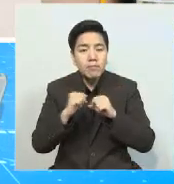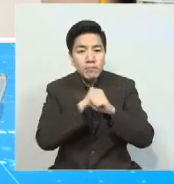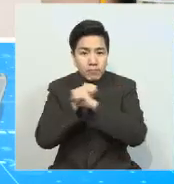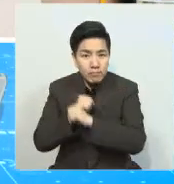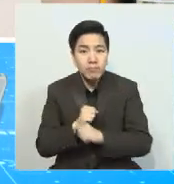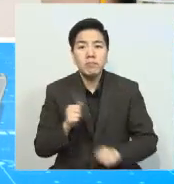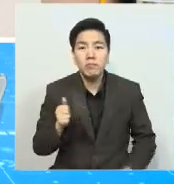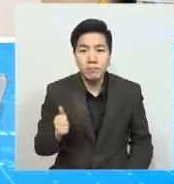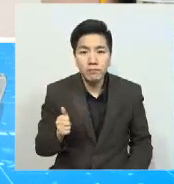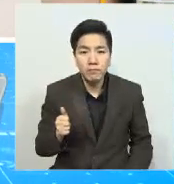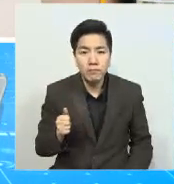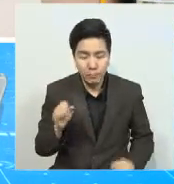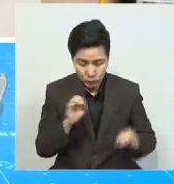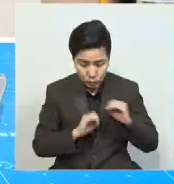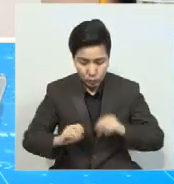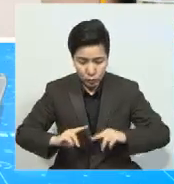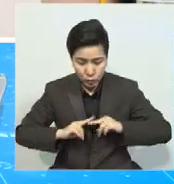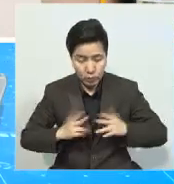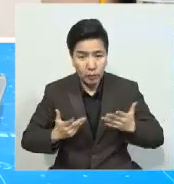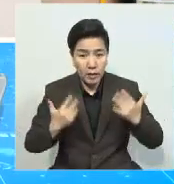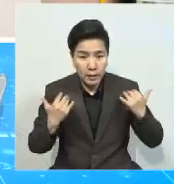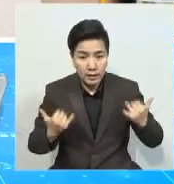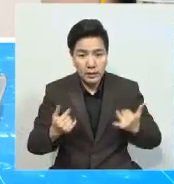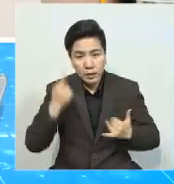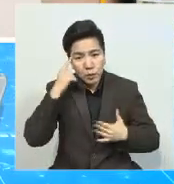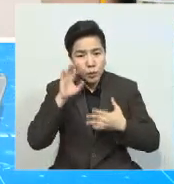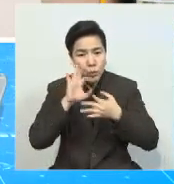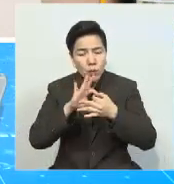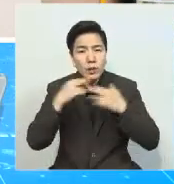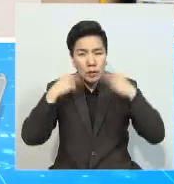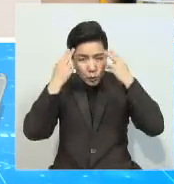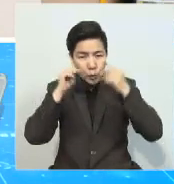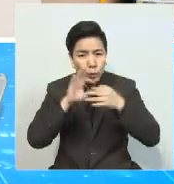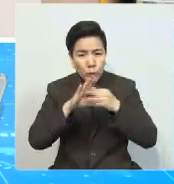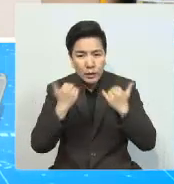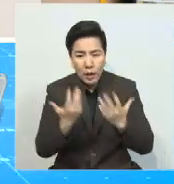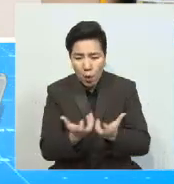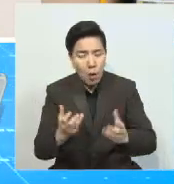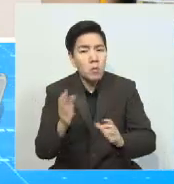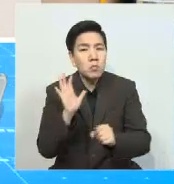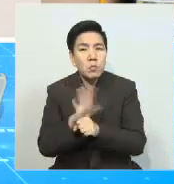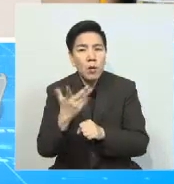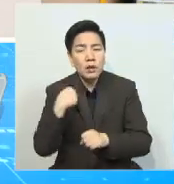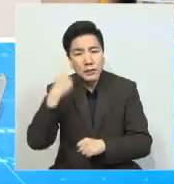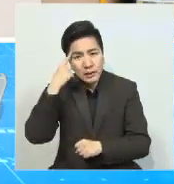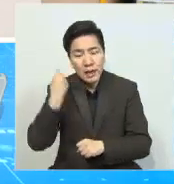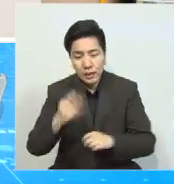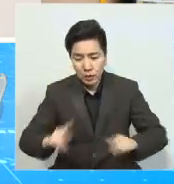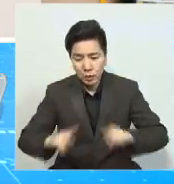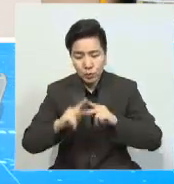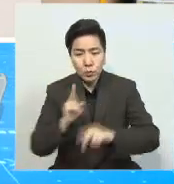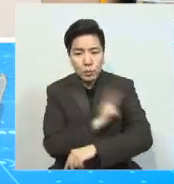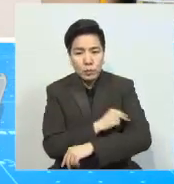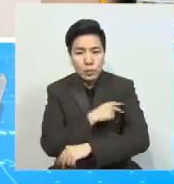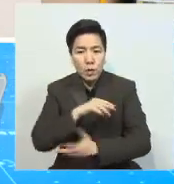ายแต่ตัวท่านเองนะครับทีนี้เราเป็นห่วงท่านนายกก็เป็นห่วงเรื่องเดียวว่ามันขาดตลาดท่านก็เลยสั่งให้ทางกระทรวงสาธารณสุ